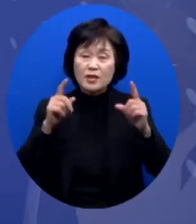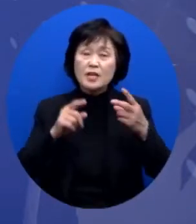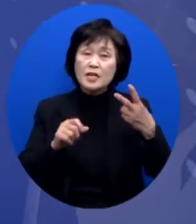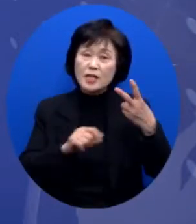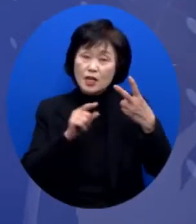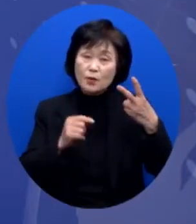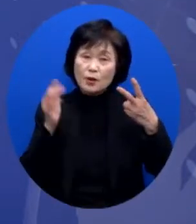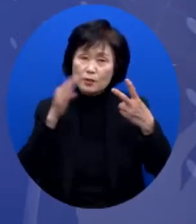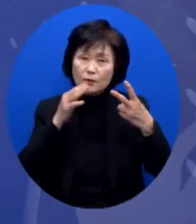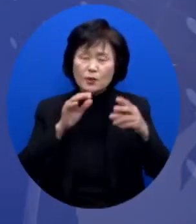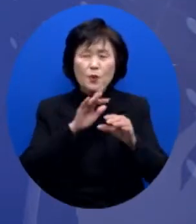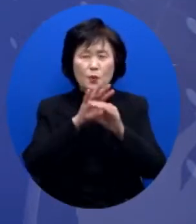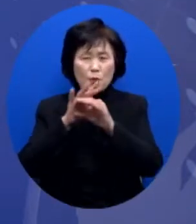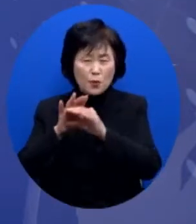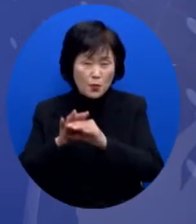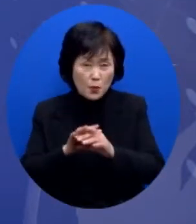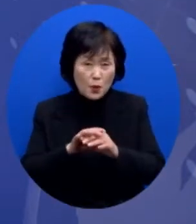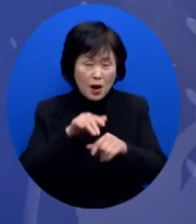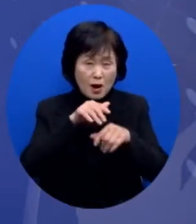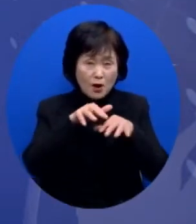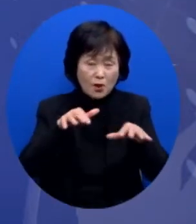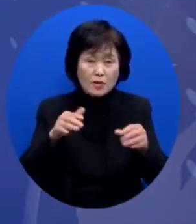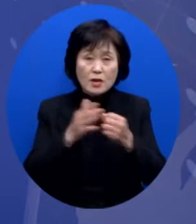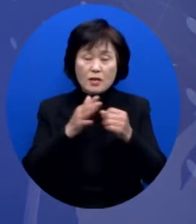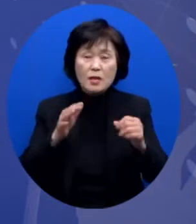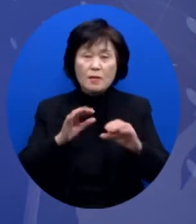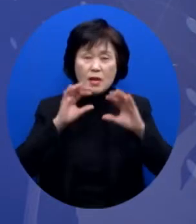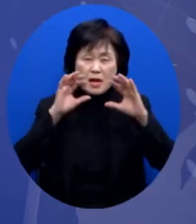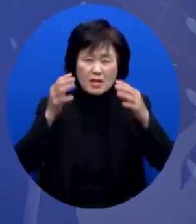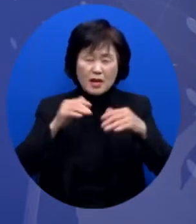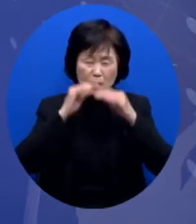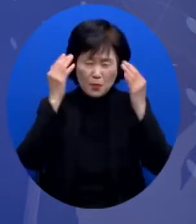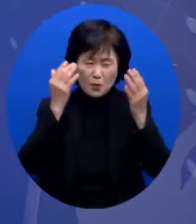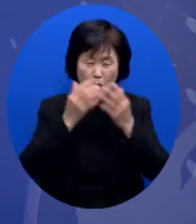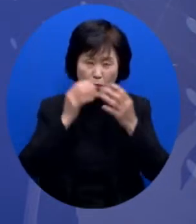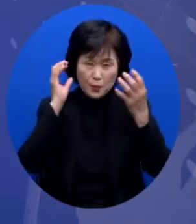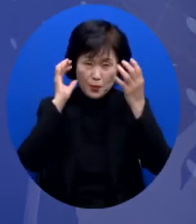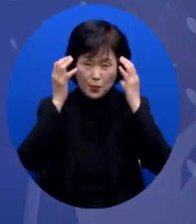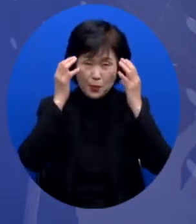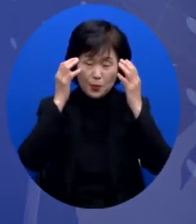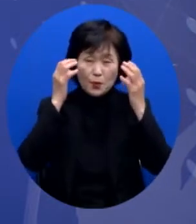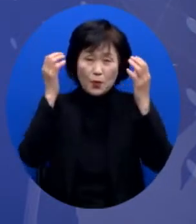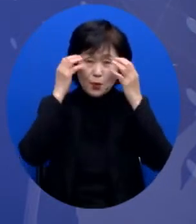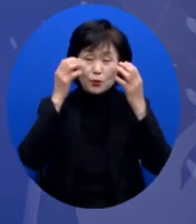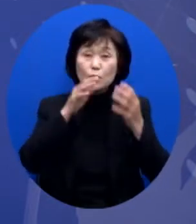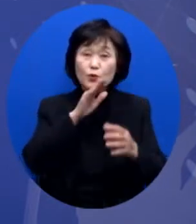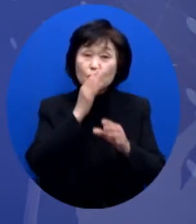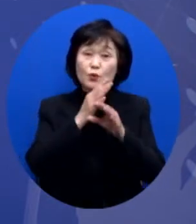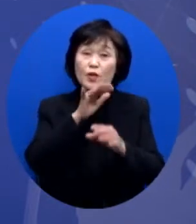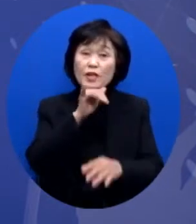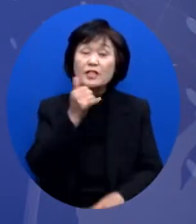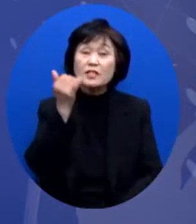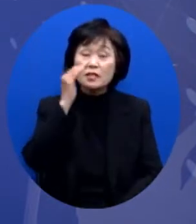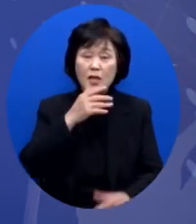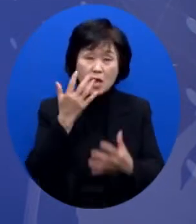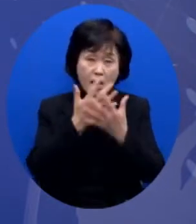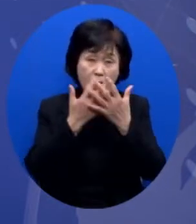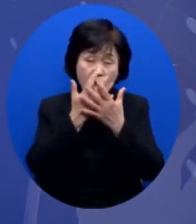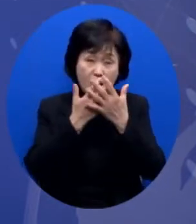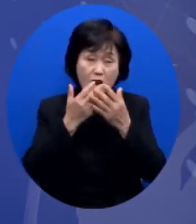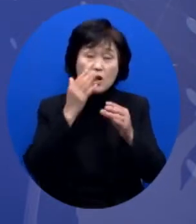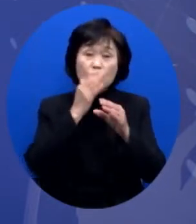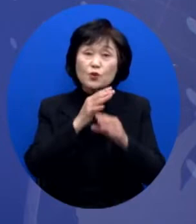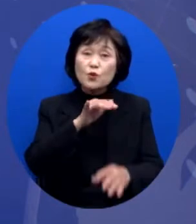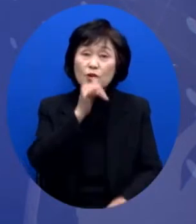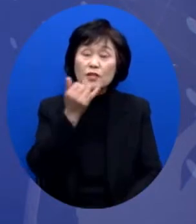콘 알고 펜대 뮤 때문에 사상 추위로 온 나라가 극지 않았어 예 어 모든 것이 불확실한 바이러스 때문에 국가의 최우선